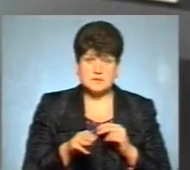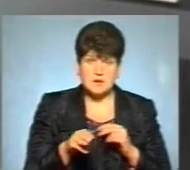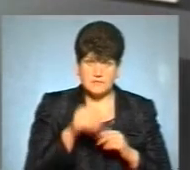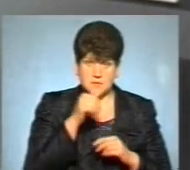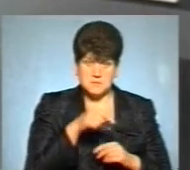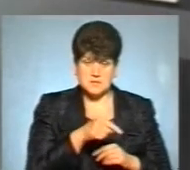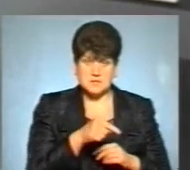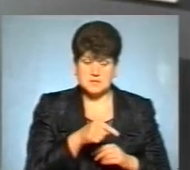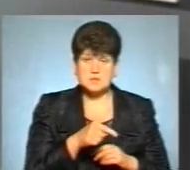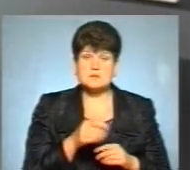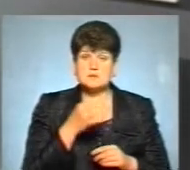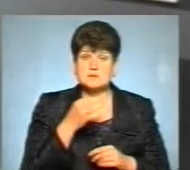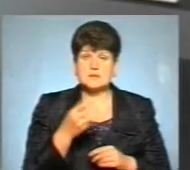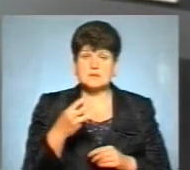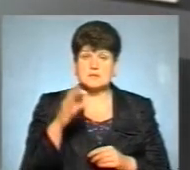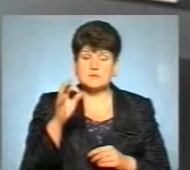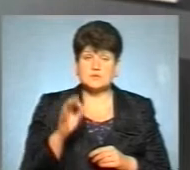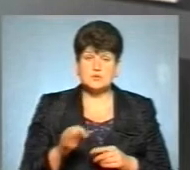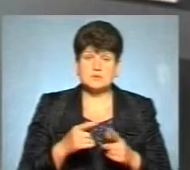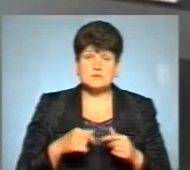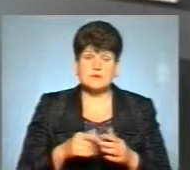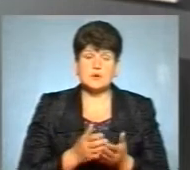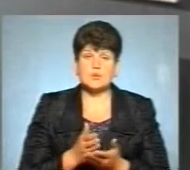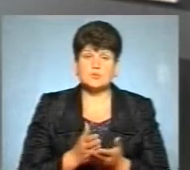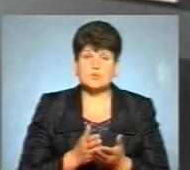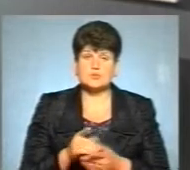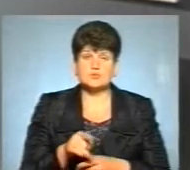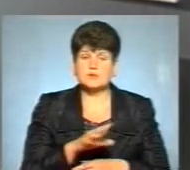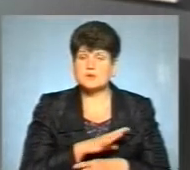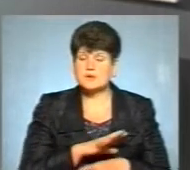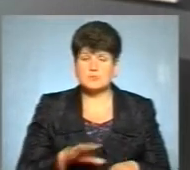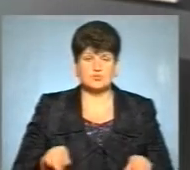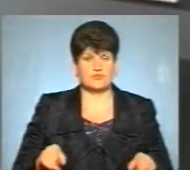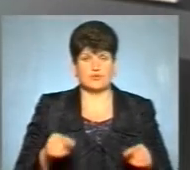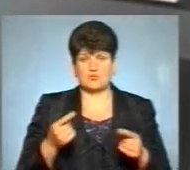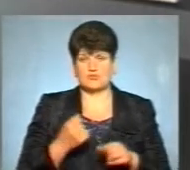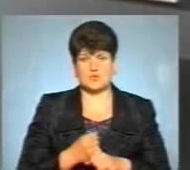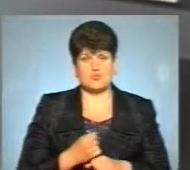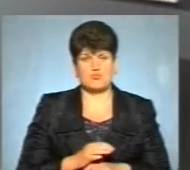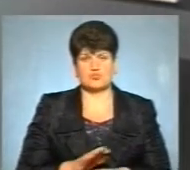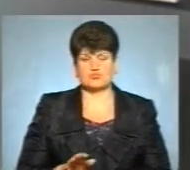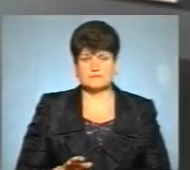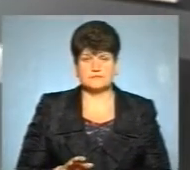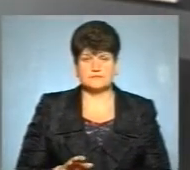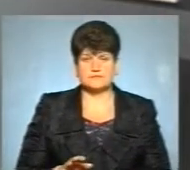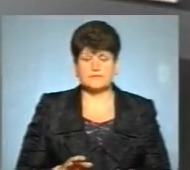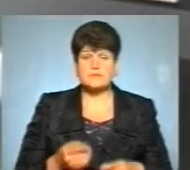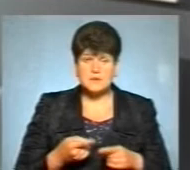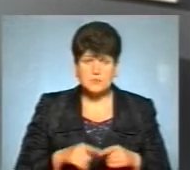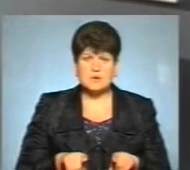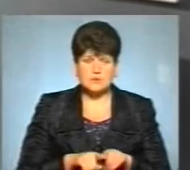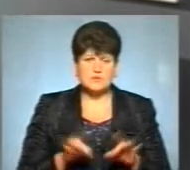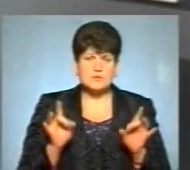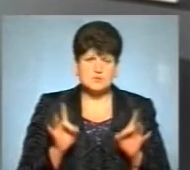місяця заявили 30% сфери обслуговування, що вони не будуть відновлювати свою роботу. І, тобто ті самі ресторани